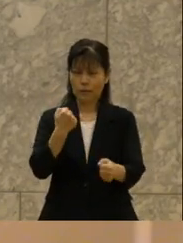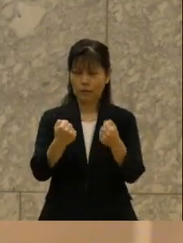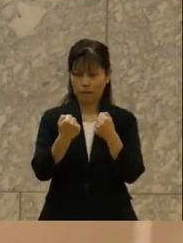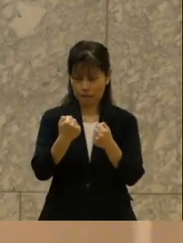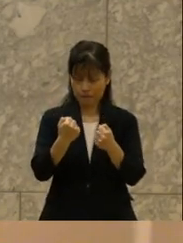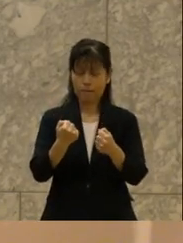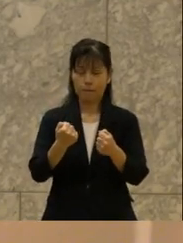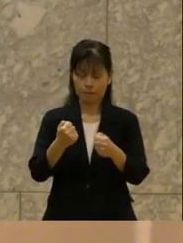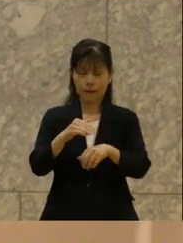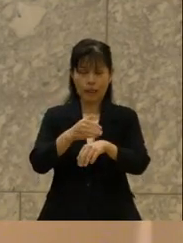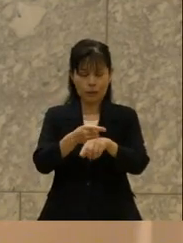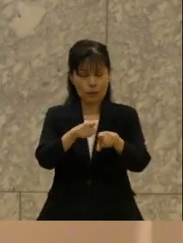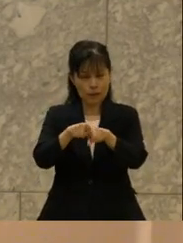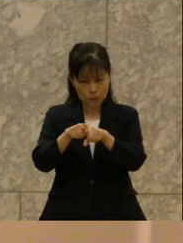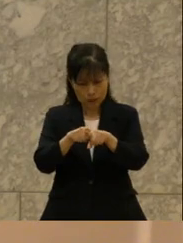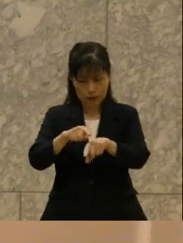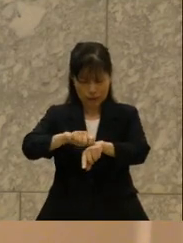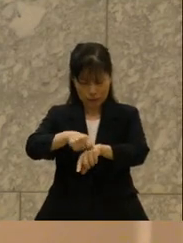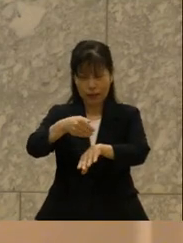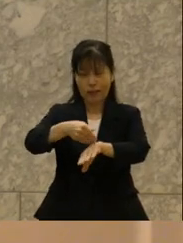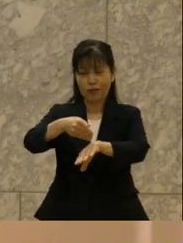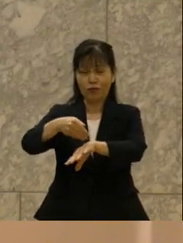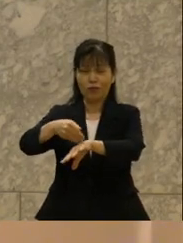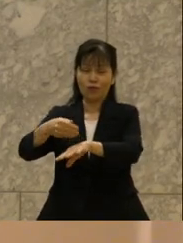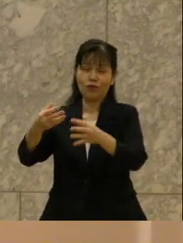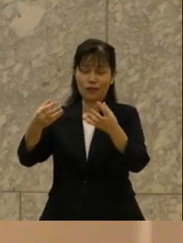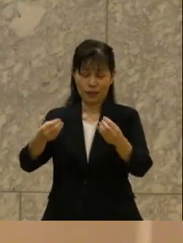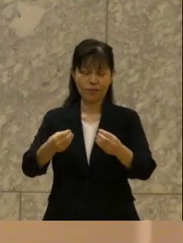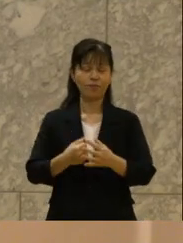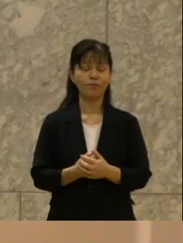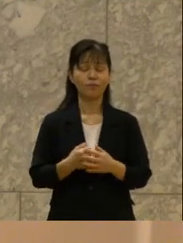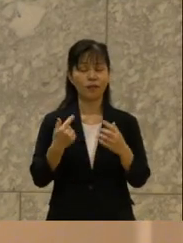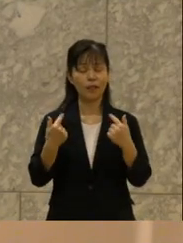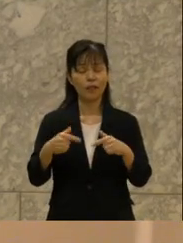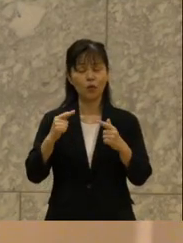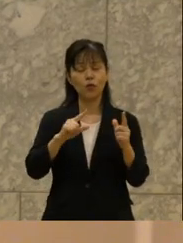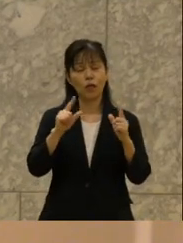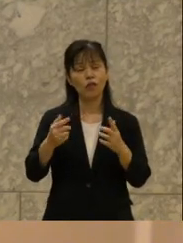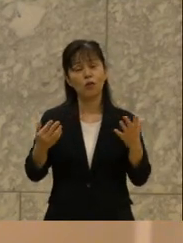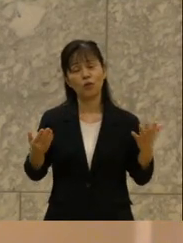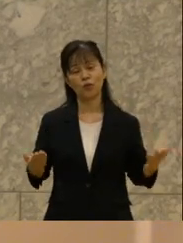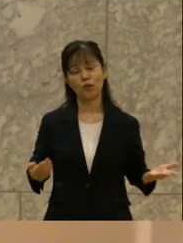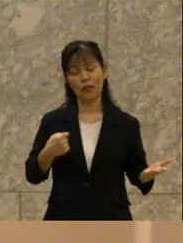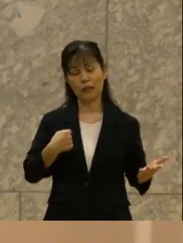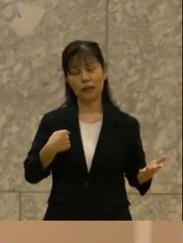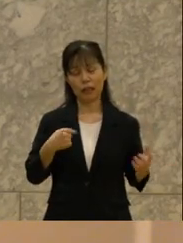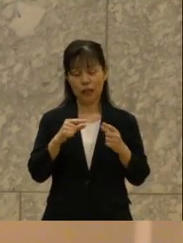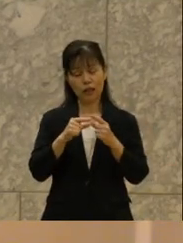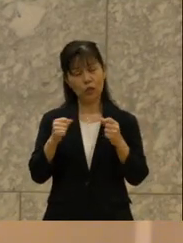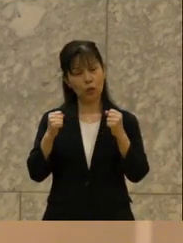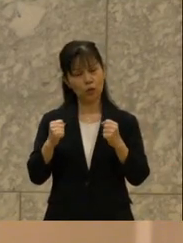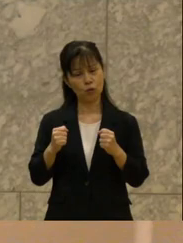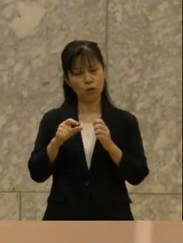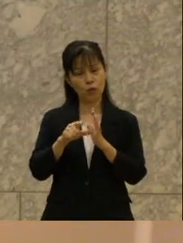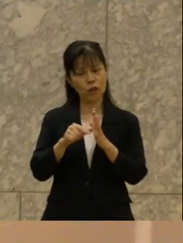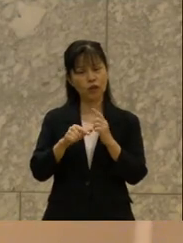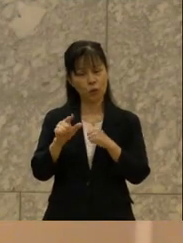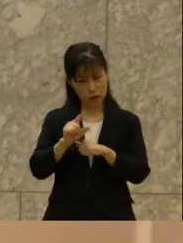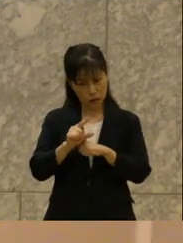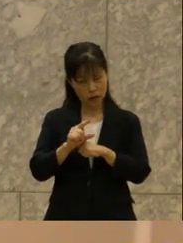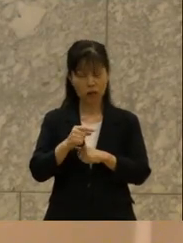たちと厳しい練習もできたし普段の生活はすごくゆったりしてるので日本にいる時よりはすごく